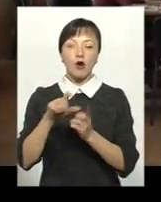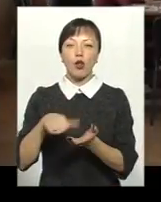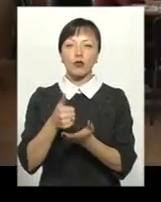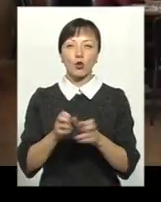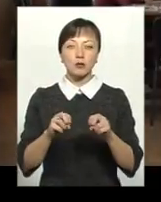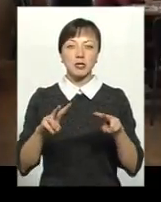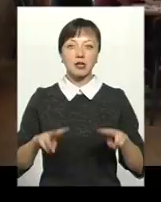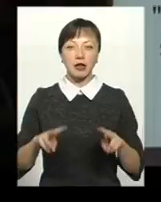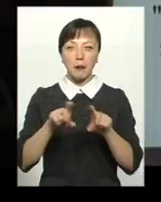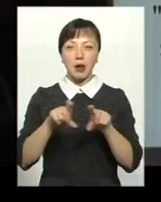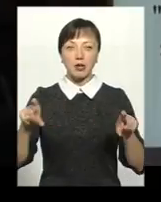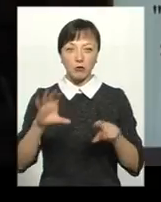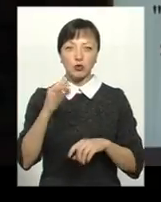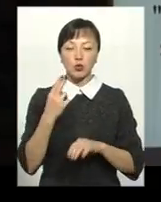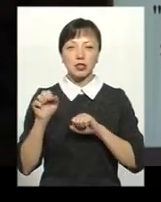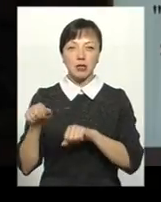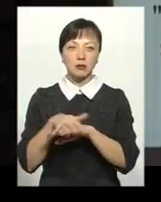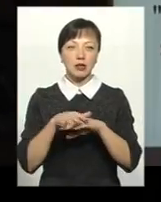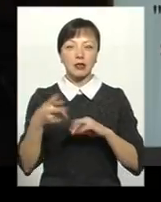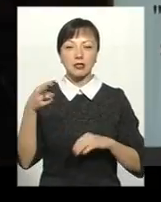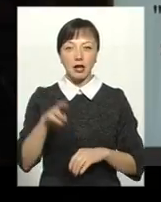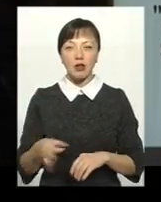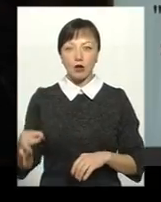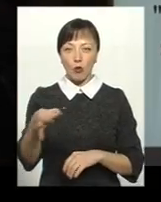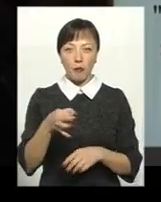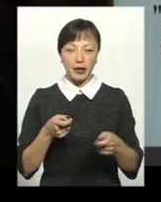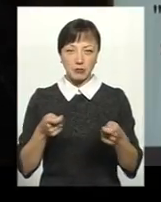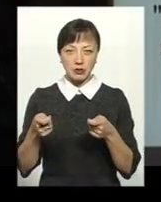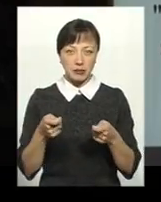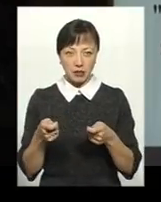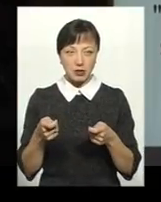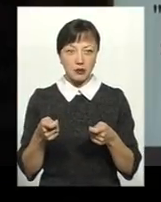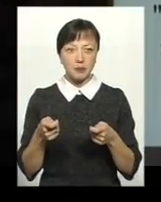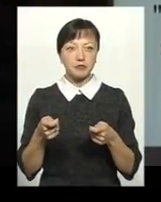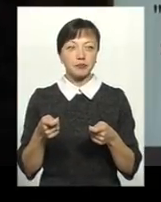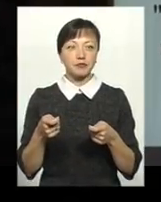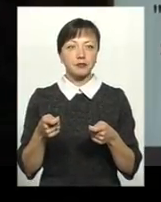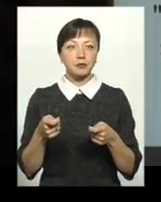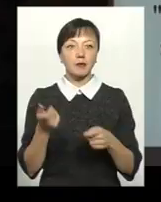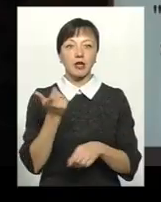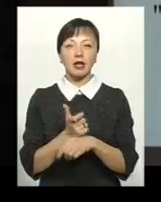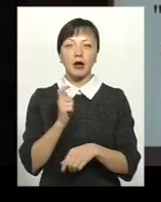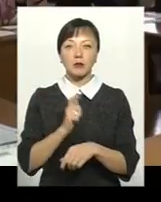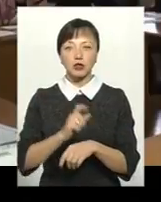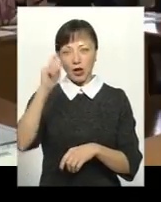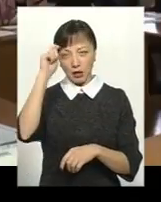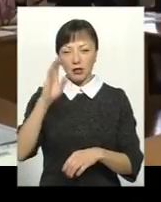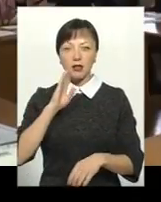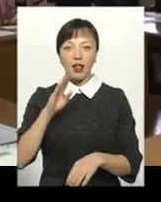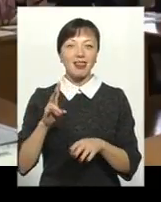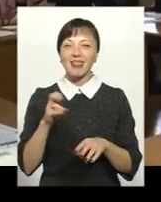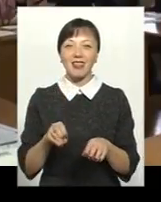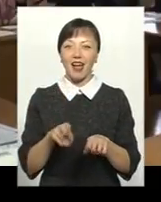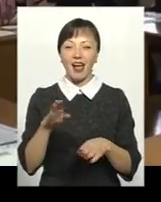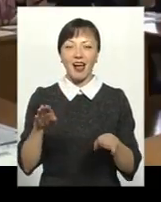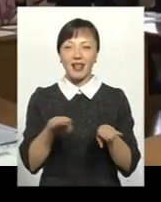головного спеціаліста департаменту соцзахисту населення облдержадміністрації Лілії Остапішиної, найбільша гендерна нерівність проявляється таки